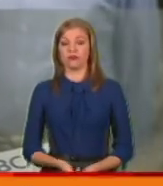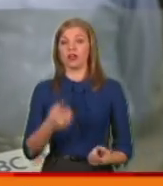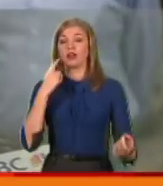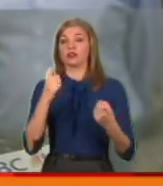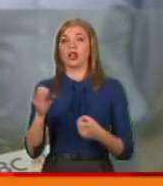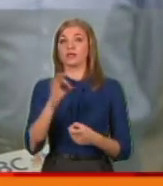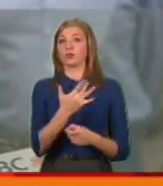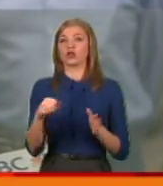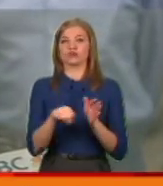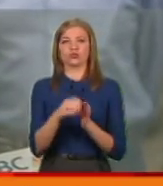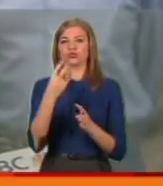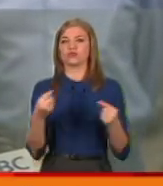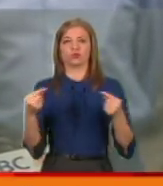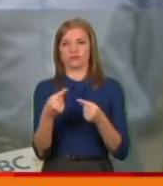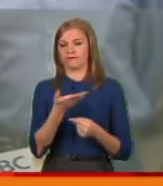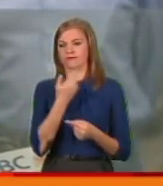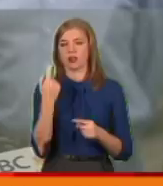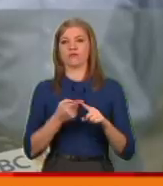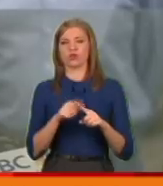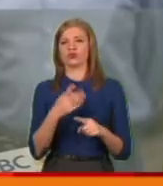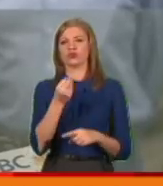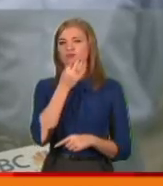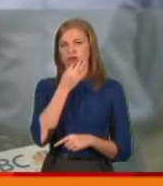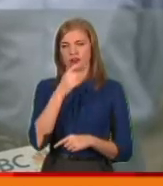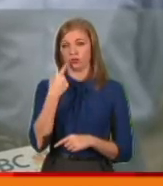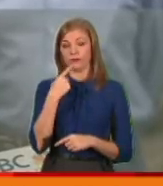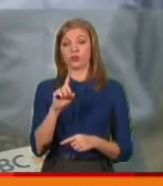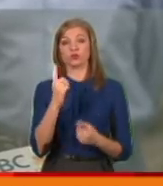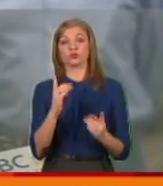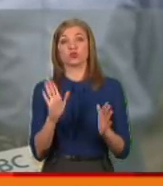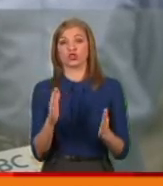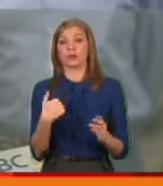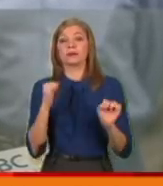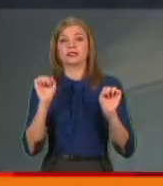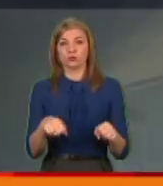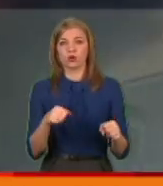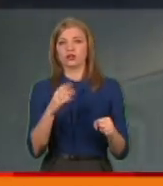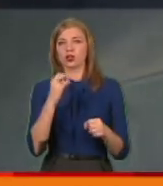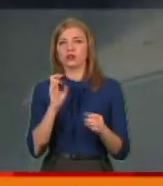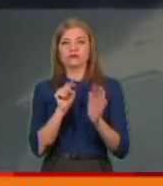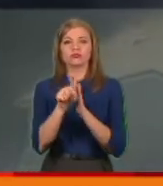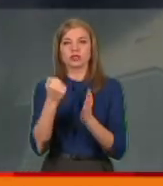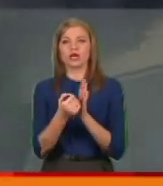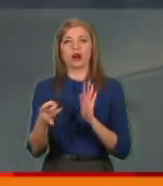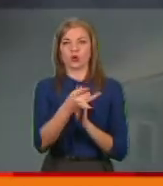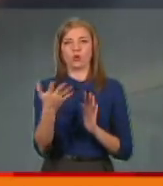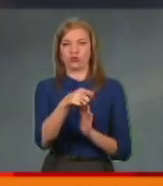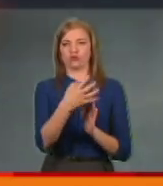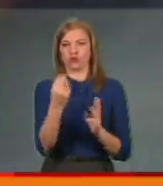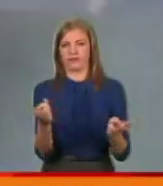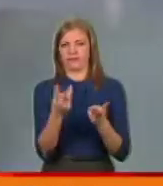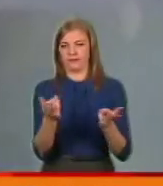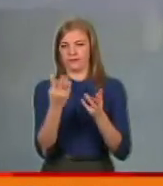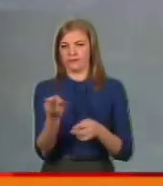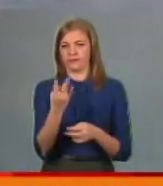Дані про кількість жертв ще не остаточні. Про це зарано говорити. Адже ми ще не змогли дістатися до деяких районів, які охоплені